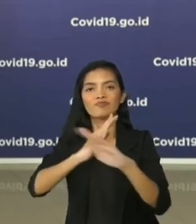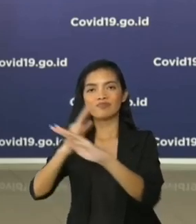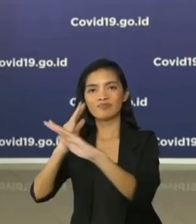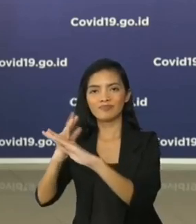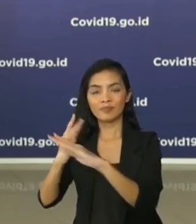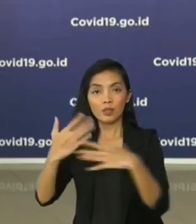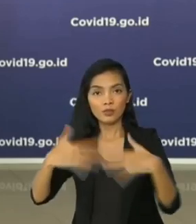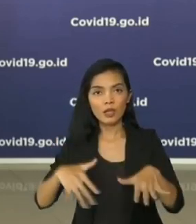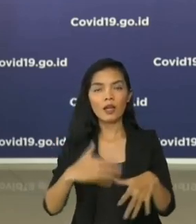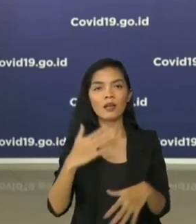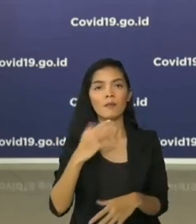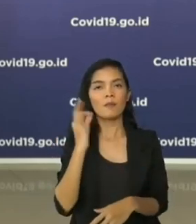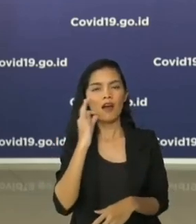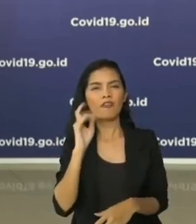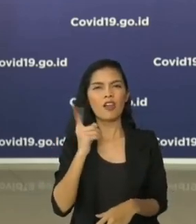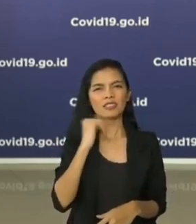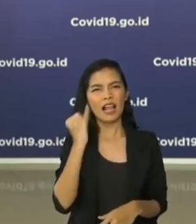assalamualaikum warahmatullah wabarakatuh